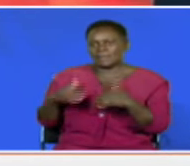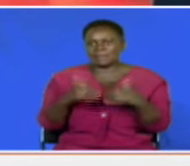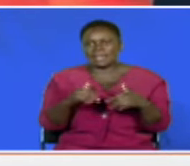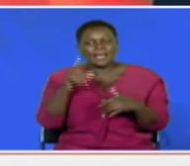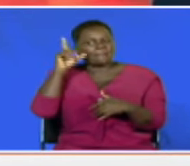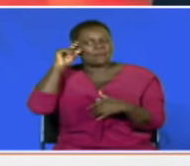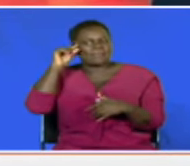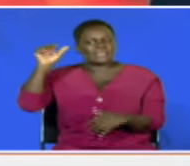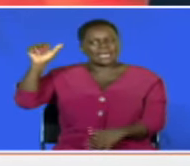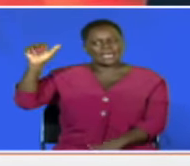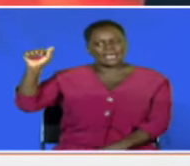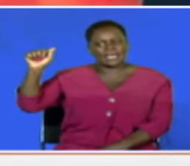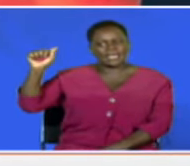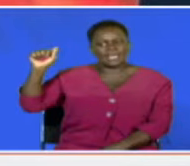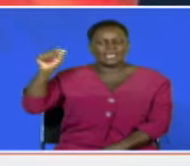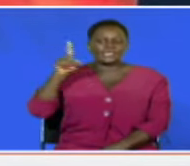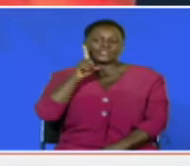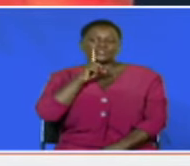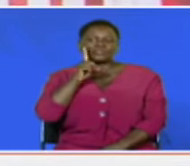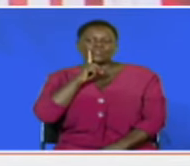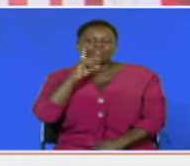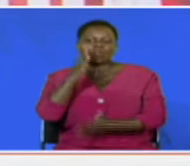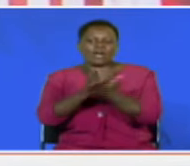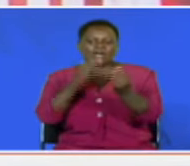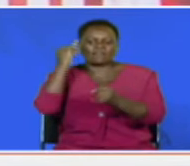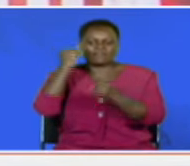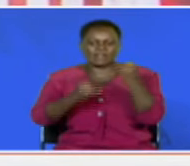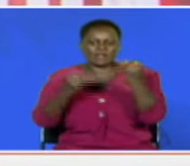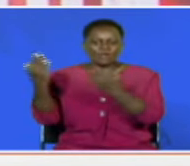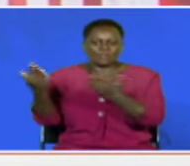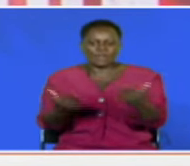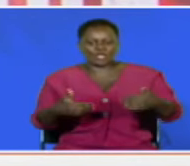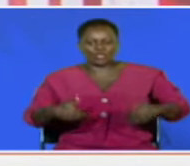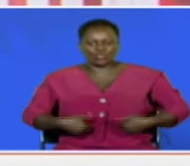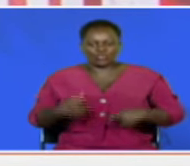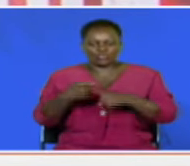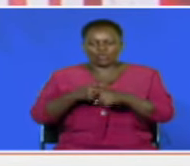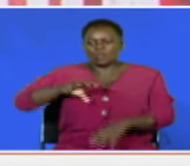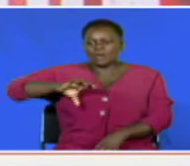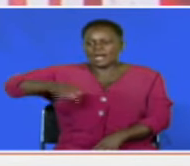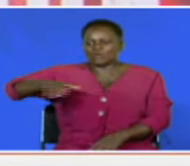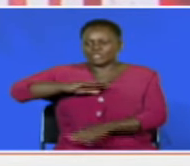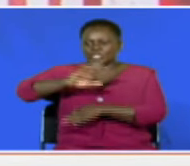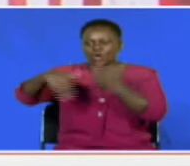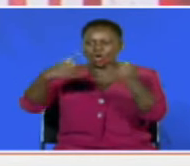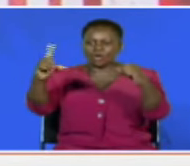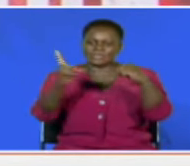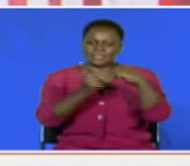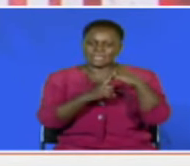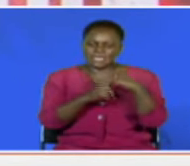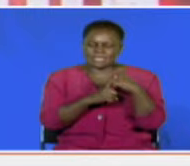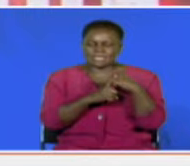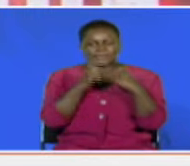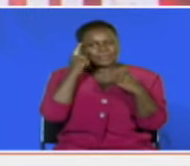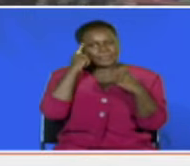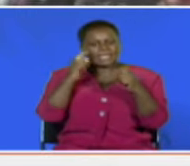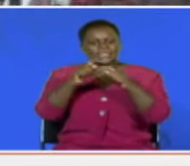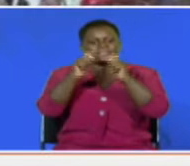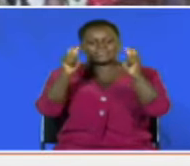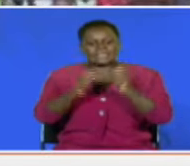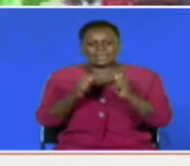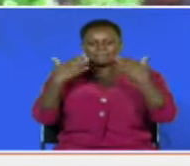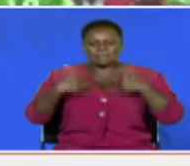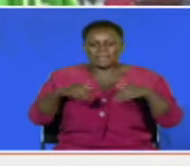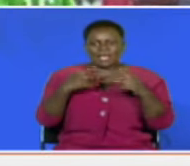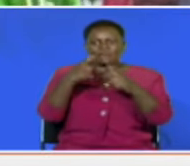versus Mombasa A hapo kesho semi-final. Tumeweza kuleta vijana kutoka kaunti zote sita na kuna teams